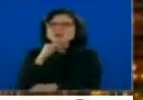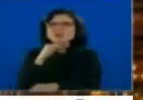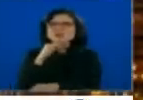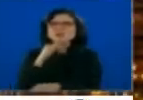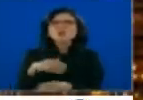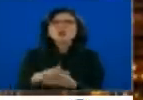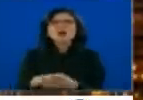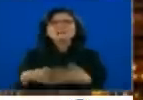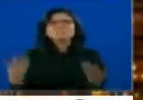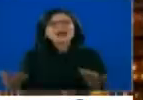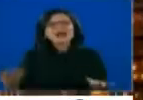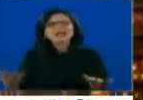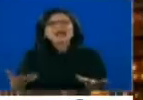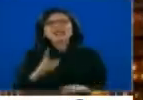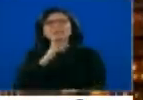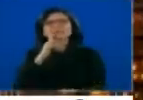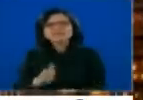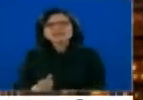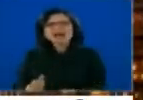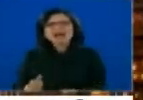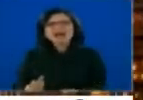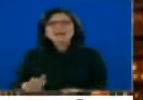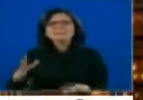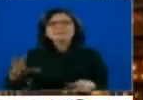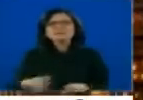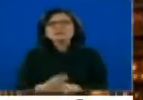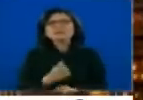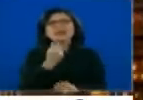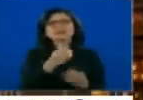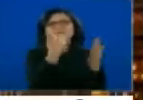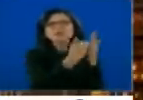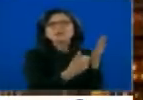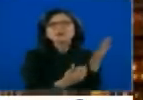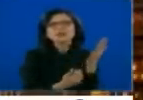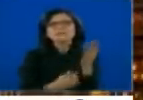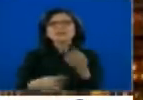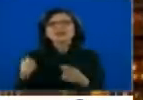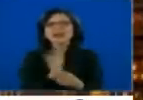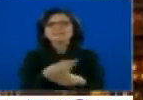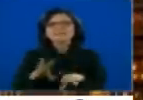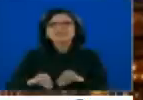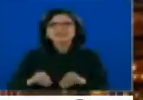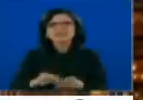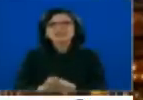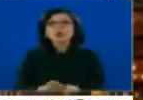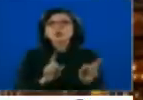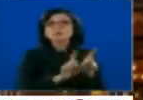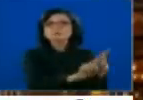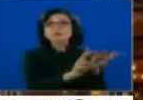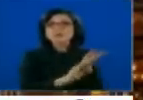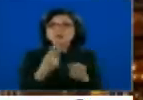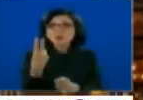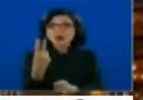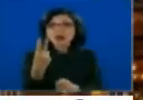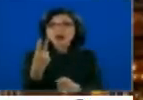mana yang bisa menyempurnakan program-program yang kami kerjakan untuk pasron nomor du itu